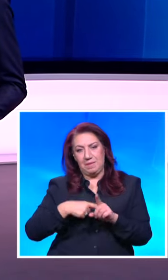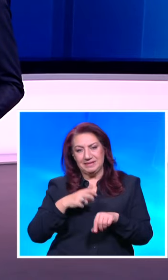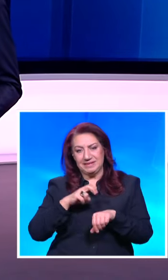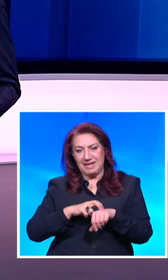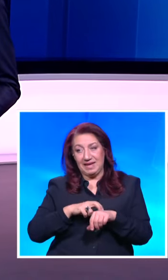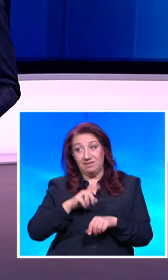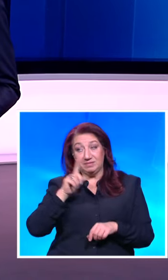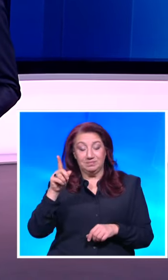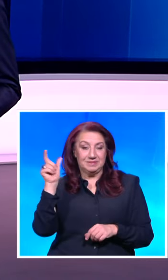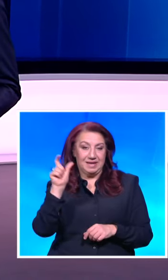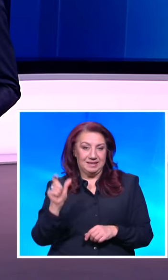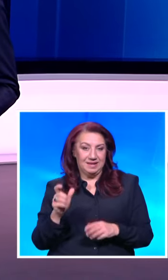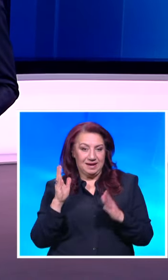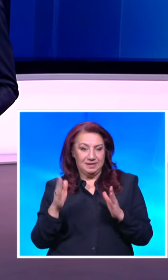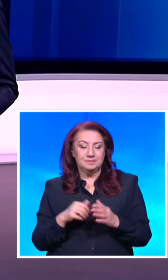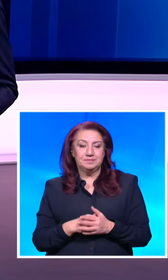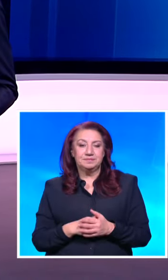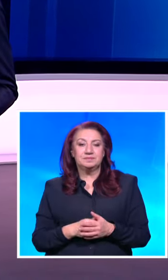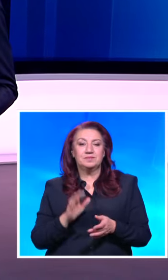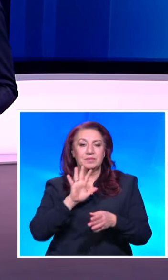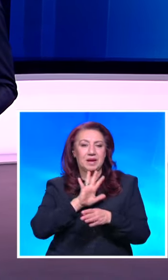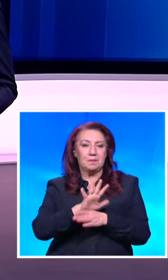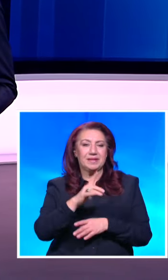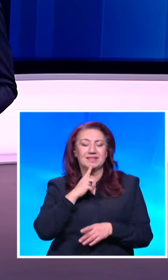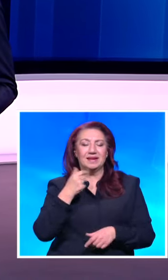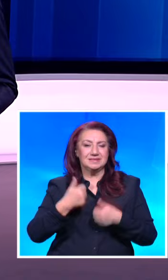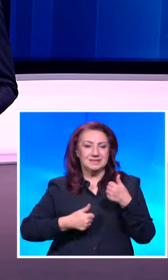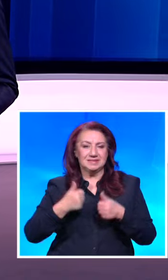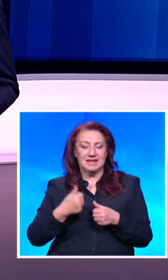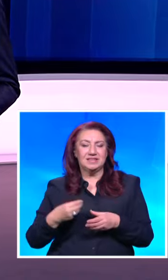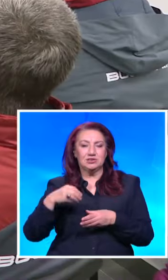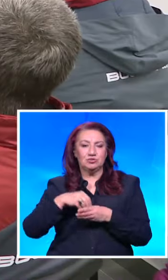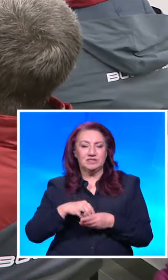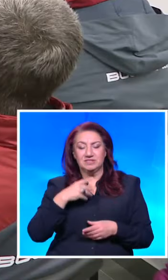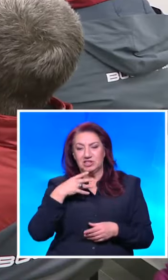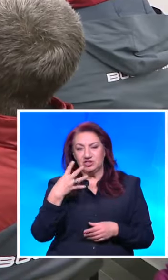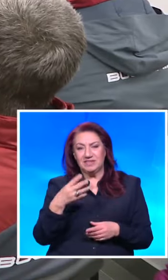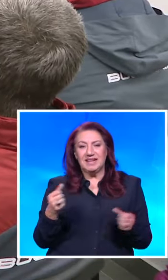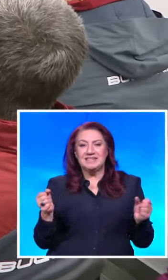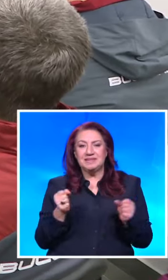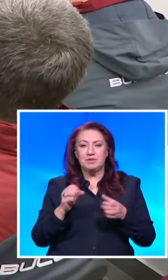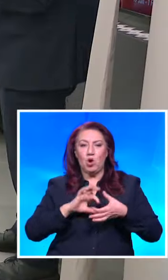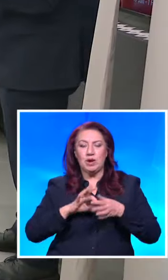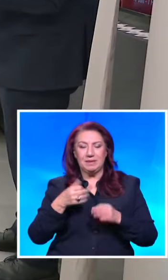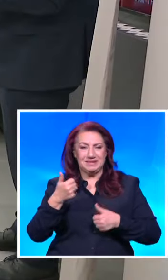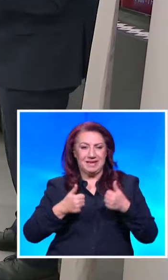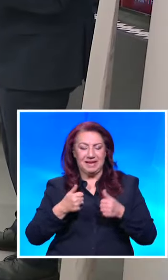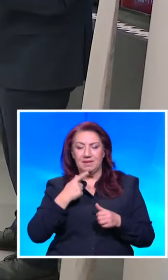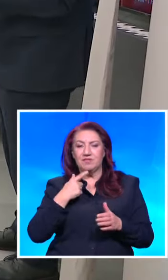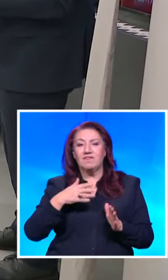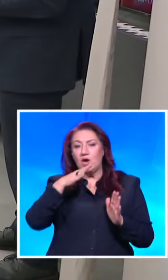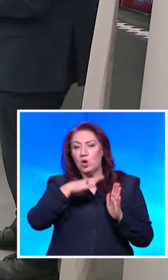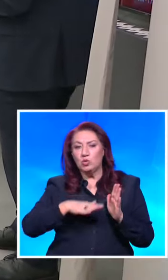в 6 вида спорт ще представят България на четвъртите зимни младежки олимпийски игри в Южна Корея. Надпреварата, която за първи път е в Азия, започва в